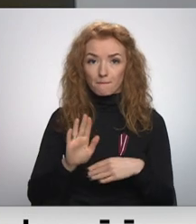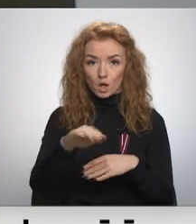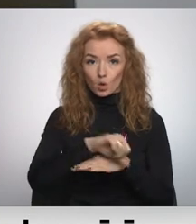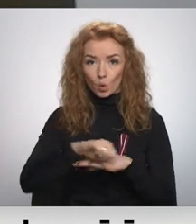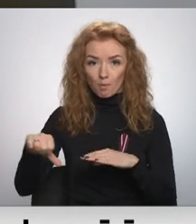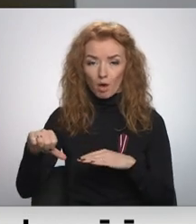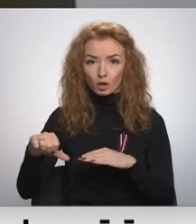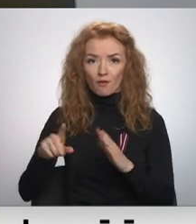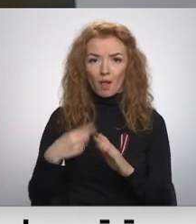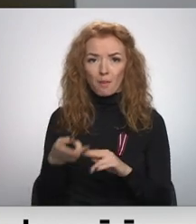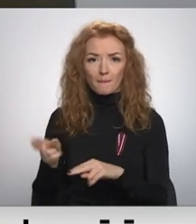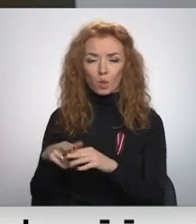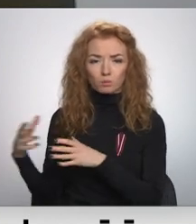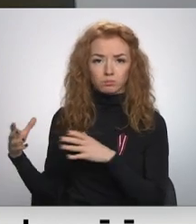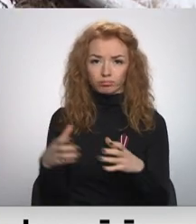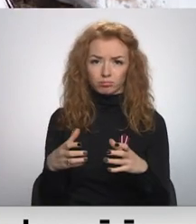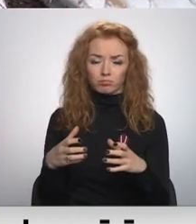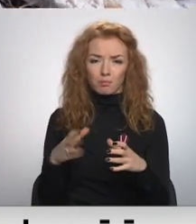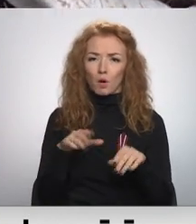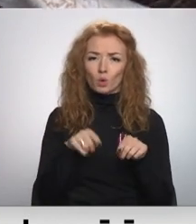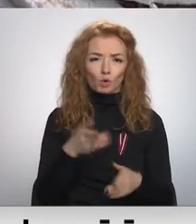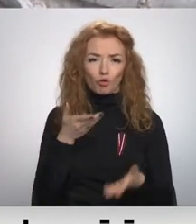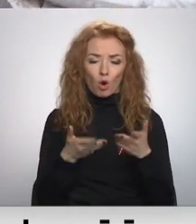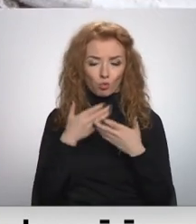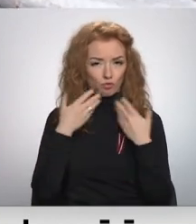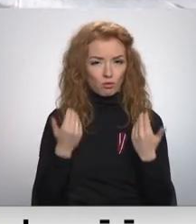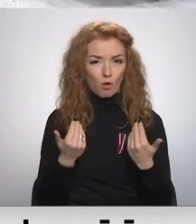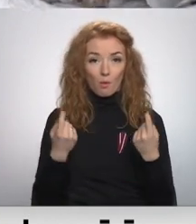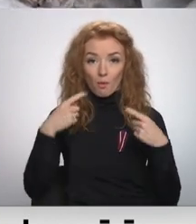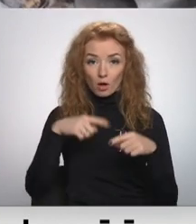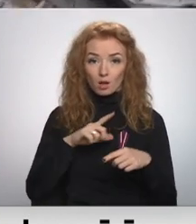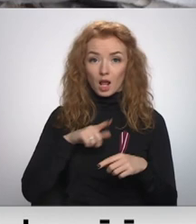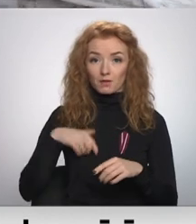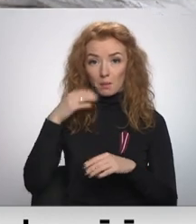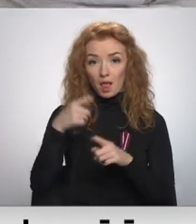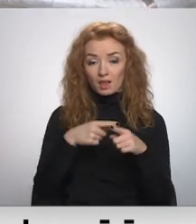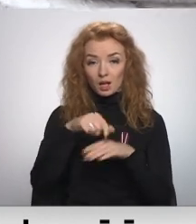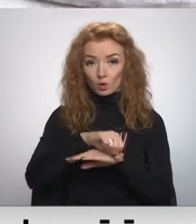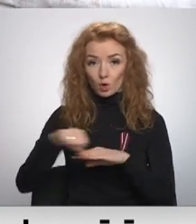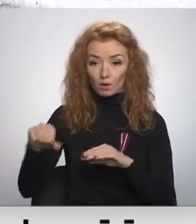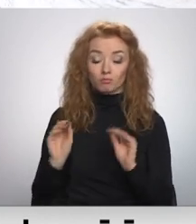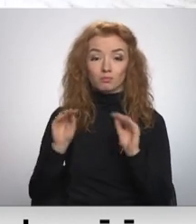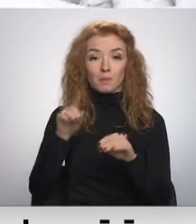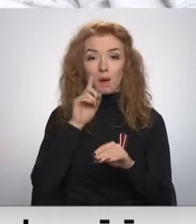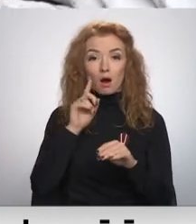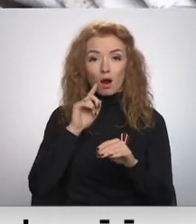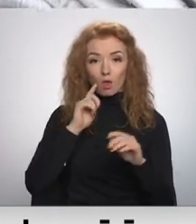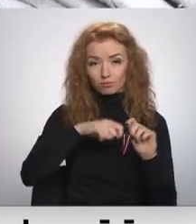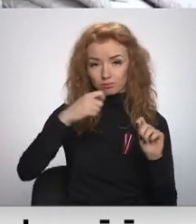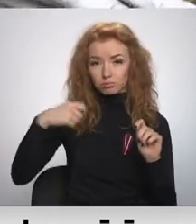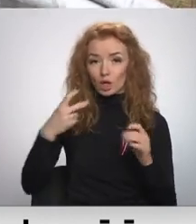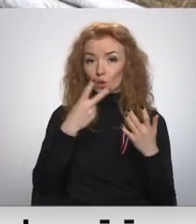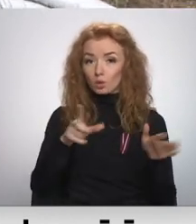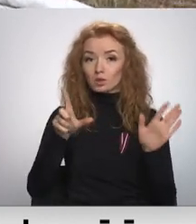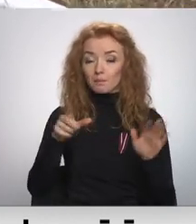dabūt arī papildus spēkus, par to nav šaubu. Pašlaik uz Latvijas-Baltkrievijas robežas pagaidu žogs ierīkots 27 km